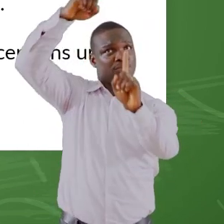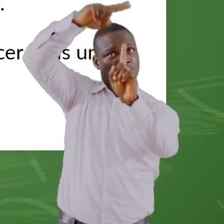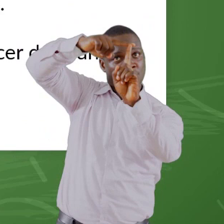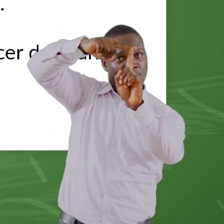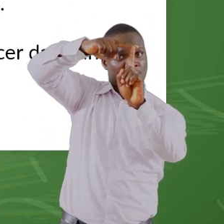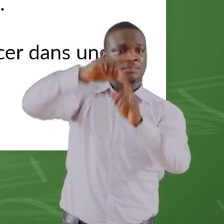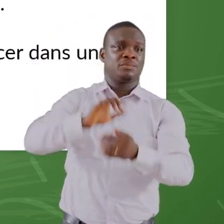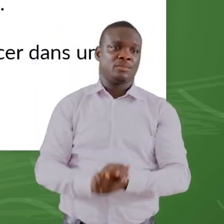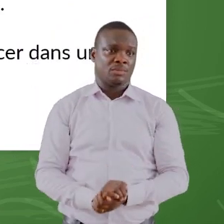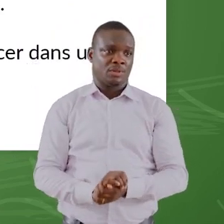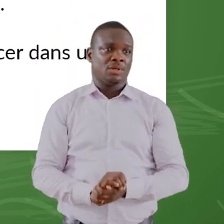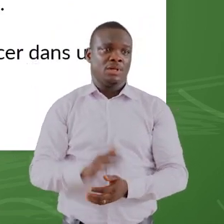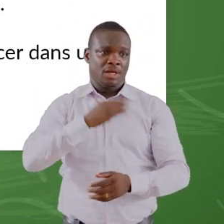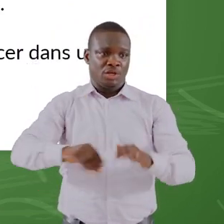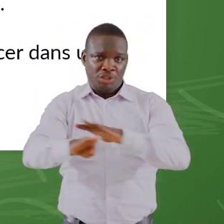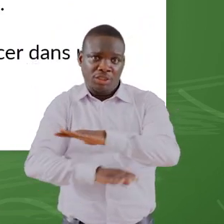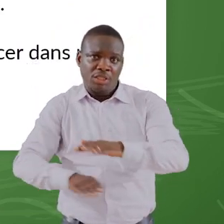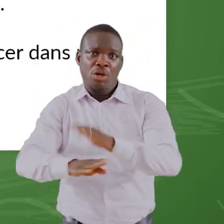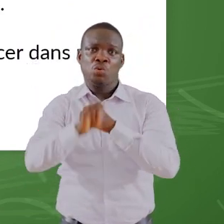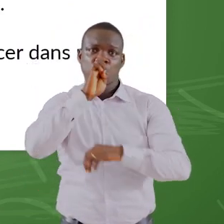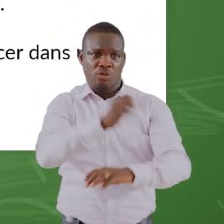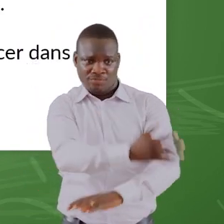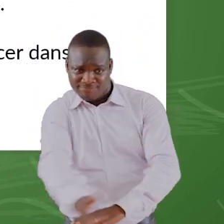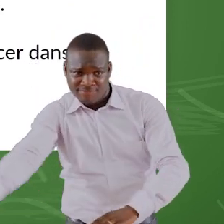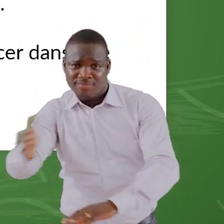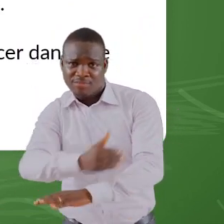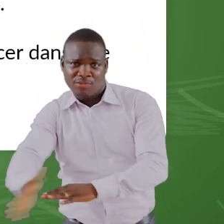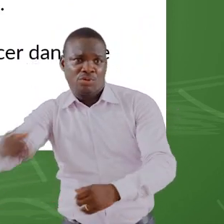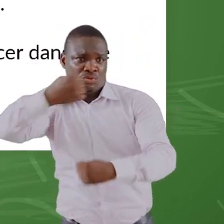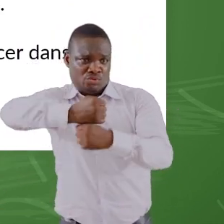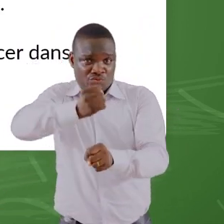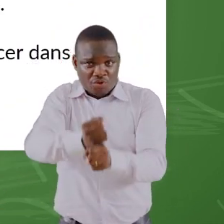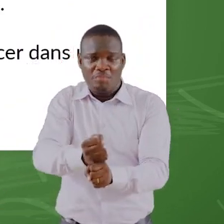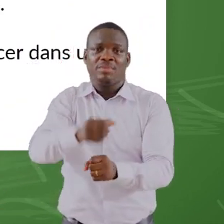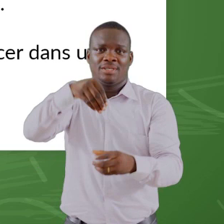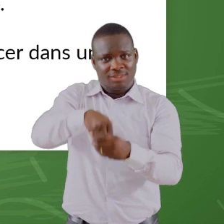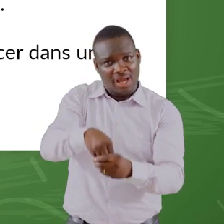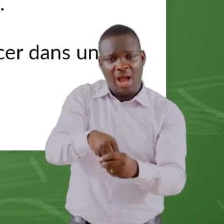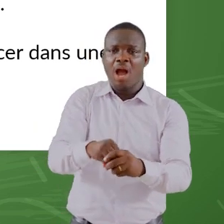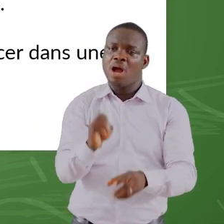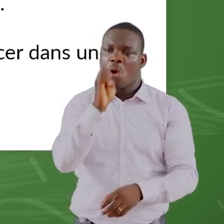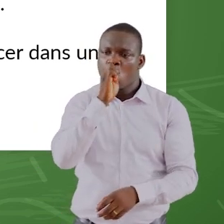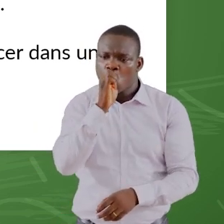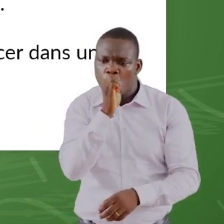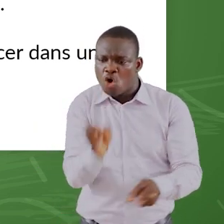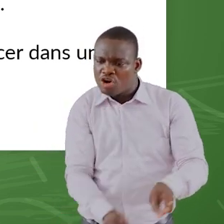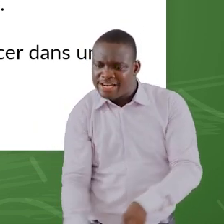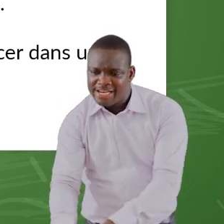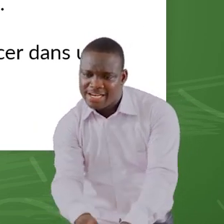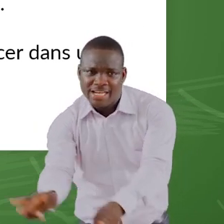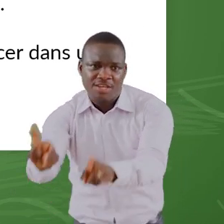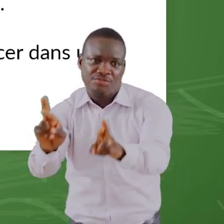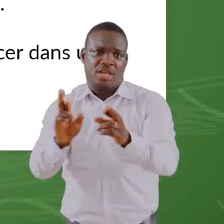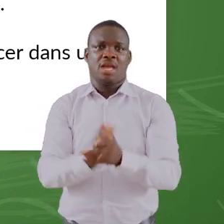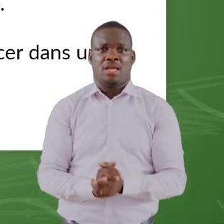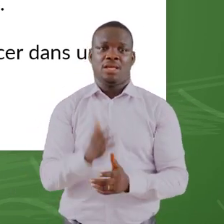massif. Le gîte alluvionnaire se forme dans une rivière